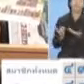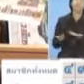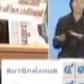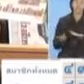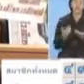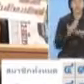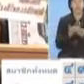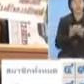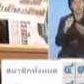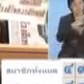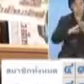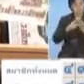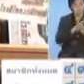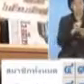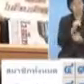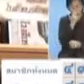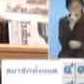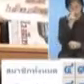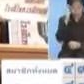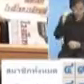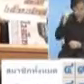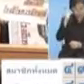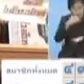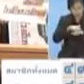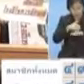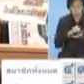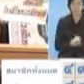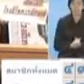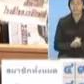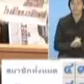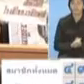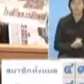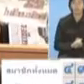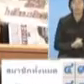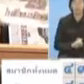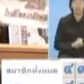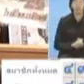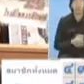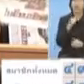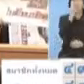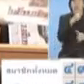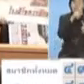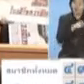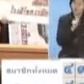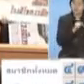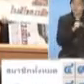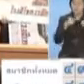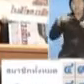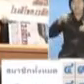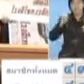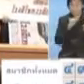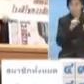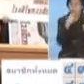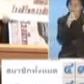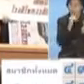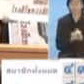านเมื่อกี้โจทย์ที่ผมตั้งไว้คือแล้วเสี่ยเปี๊ยกโชควรลักษณ์เป็นใครล่ะรัฐบ